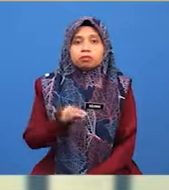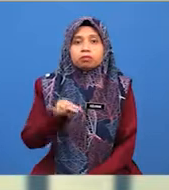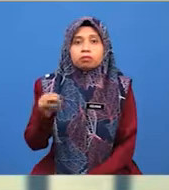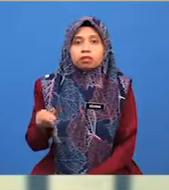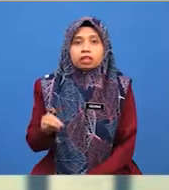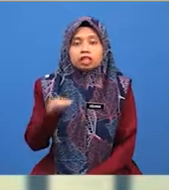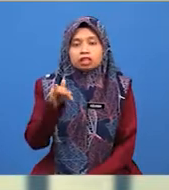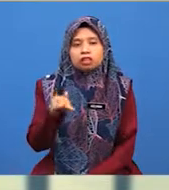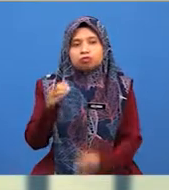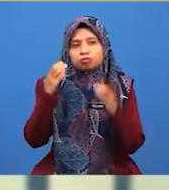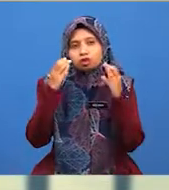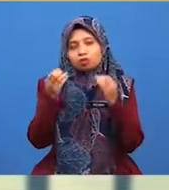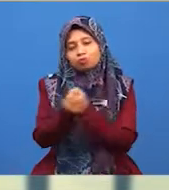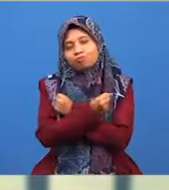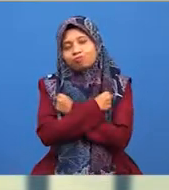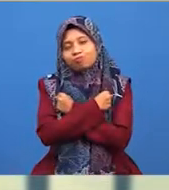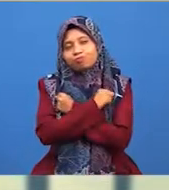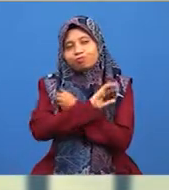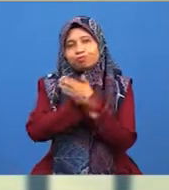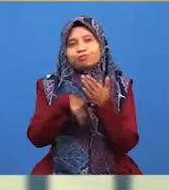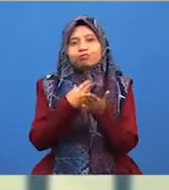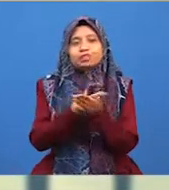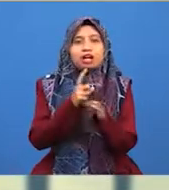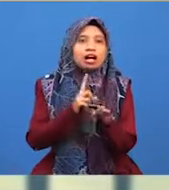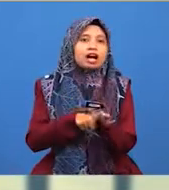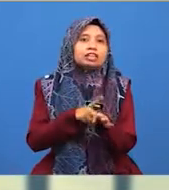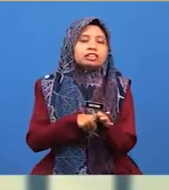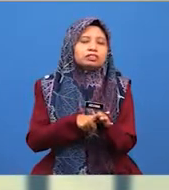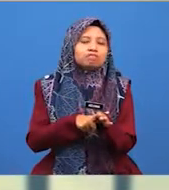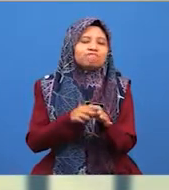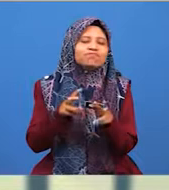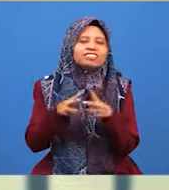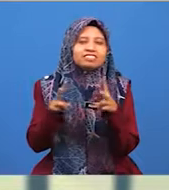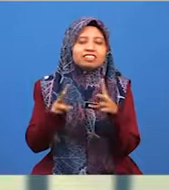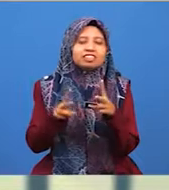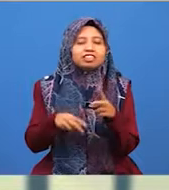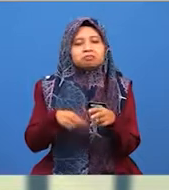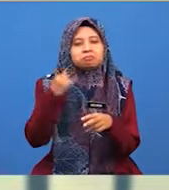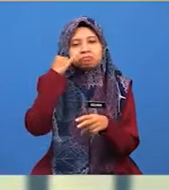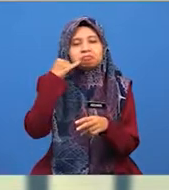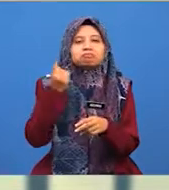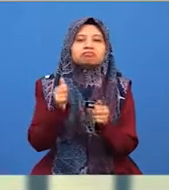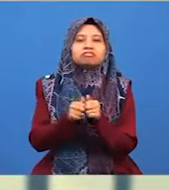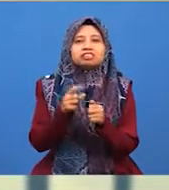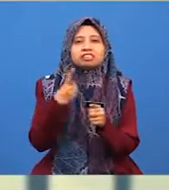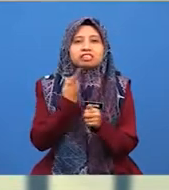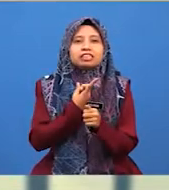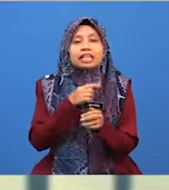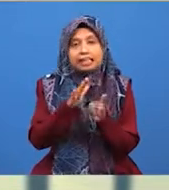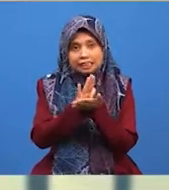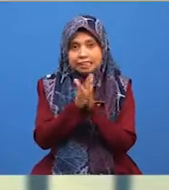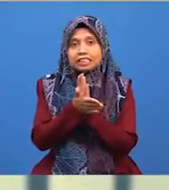Murid-murid yang cikgu sayangi, masa begitu mencemburui kita.